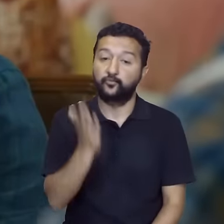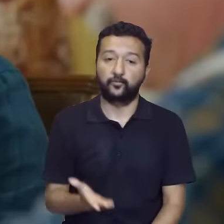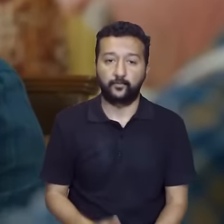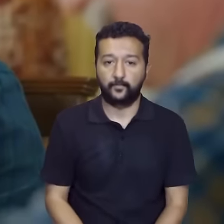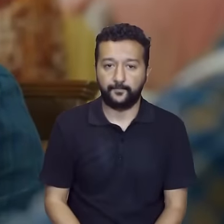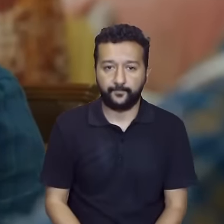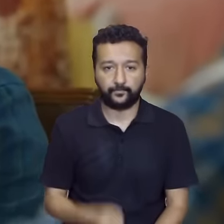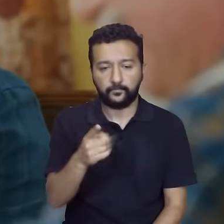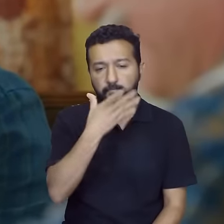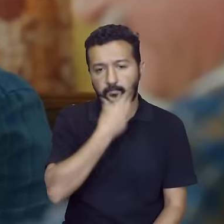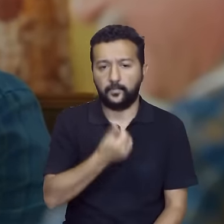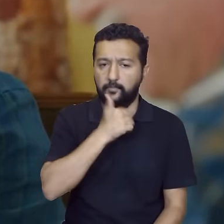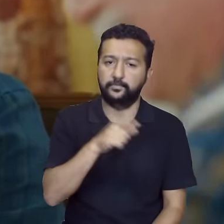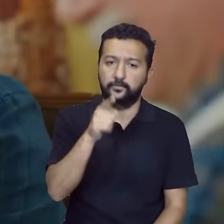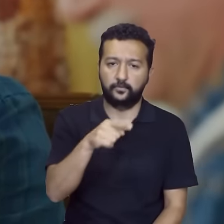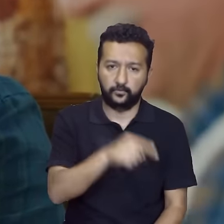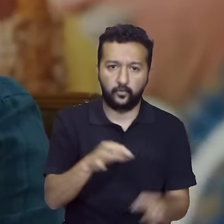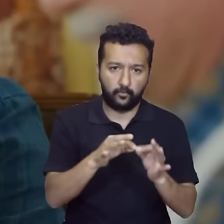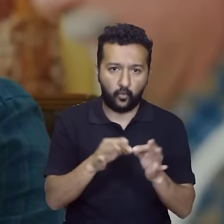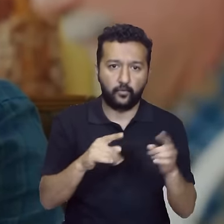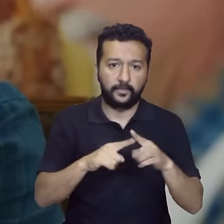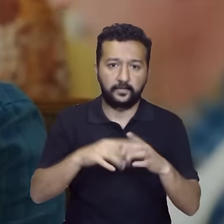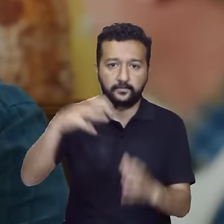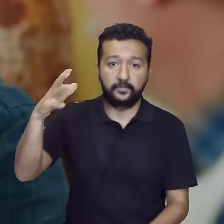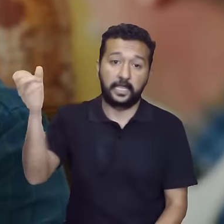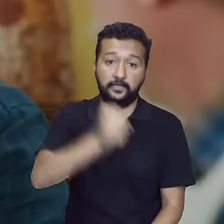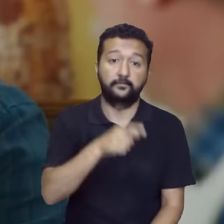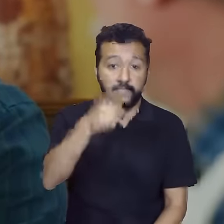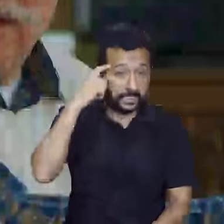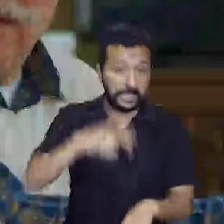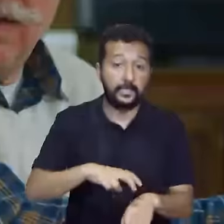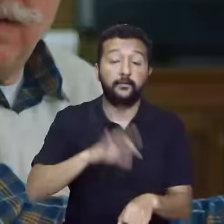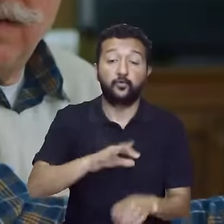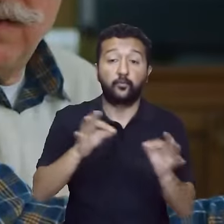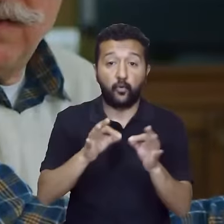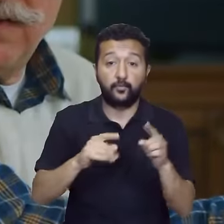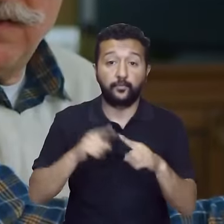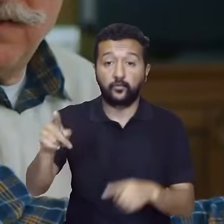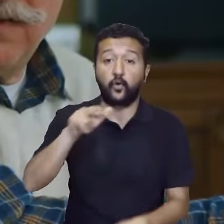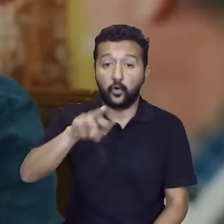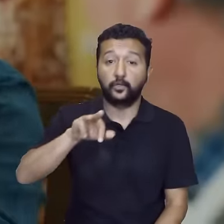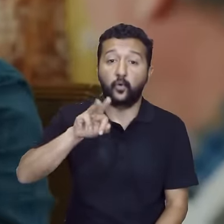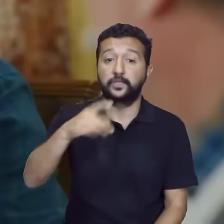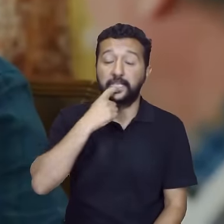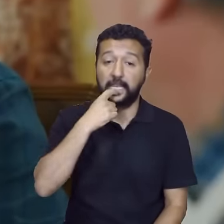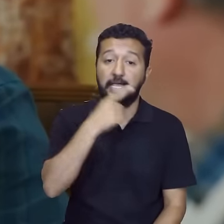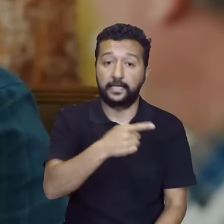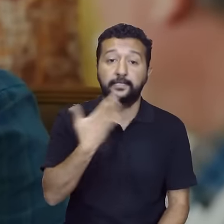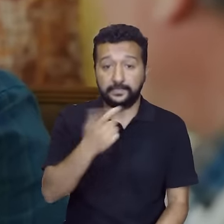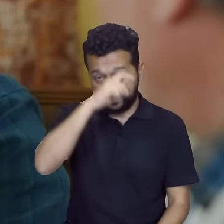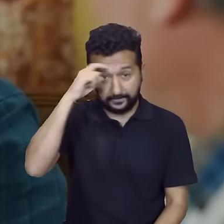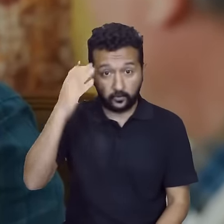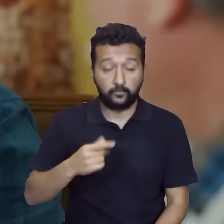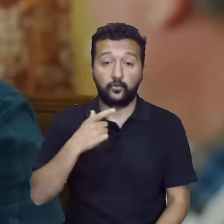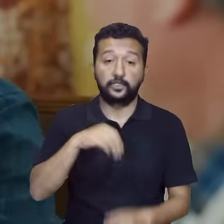artık. Aşk olsun abi. Bohum termosu onlar. Bohum'dan getirdim ben, hatırlamıyor musun? Bohum termosun 12-13 yıl